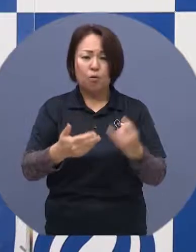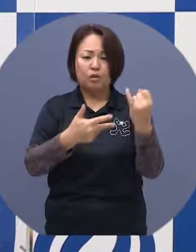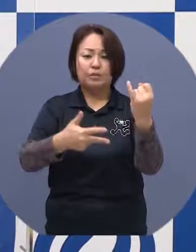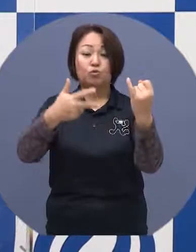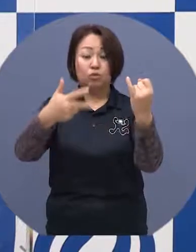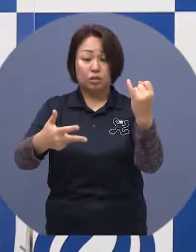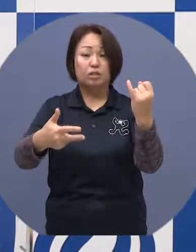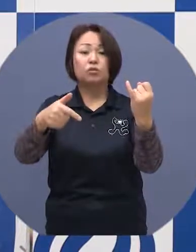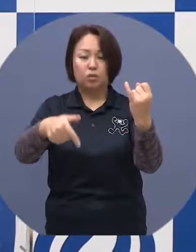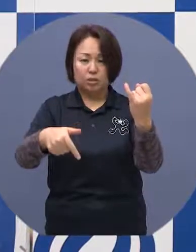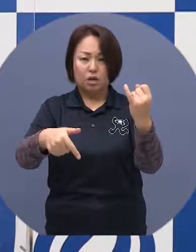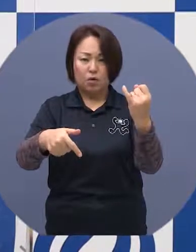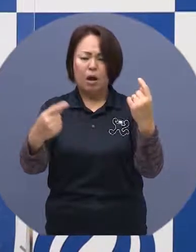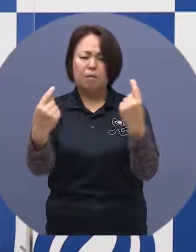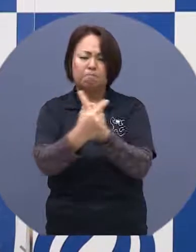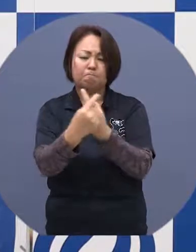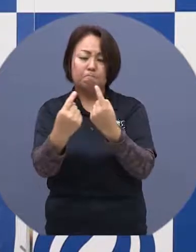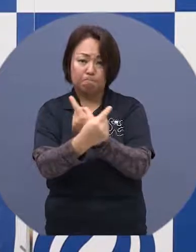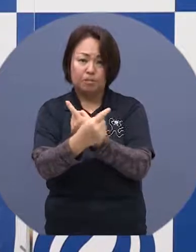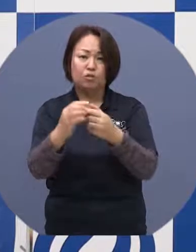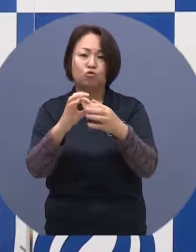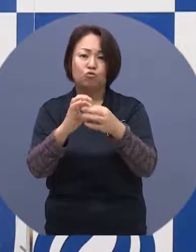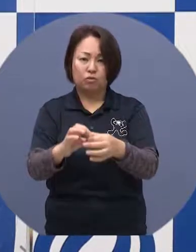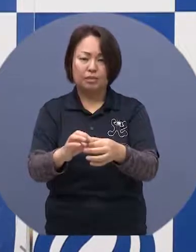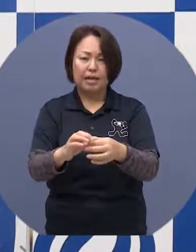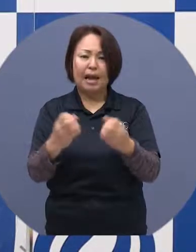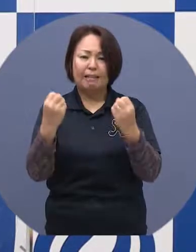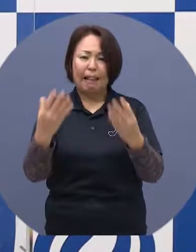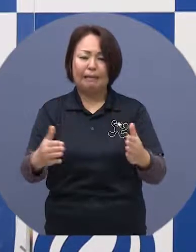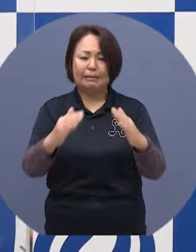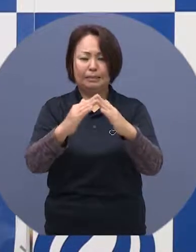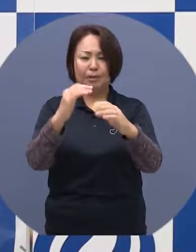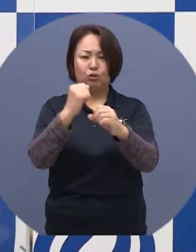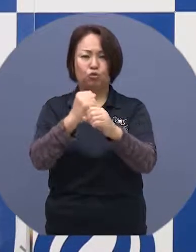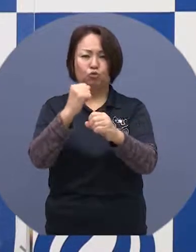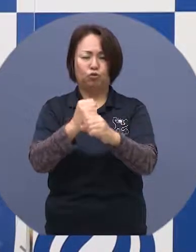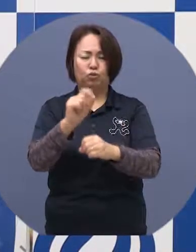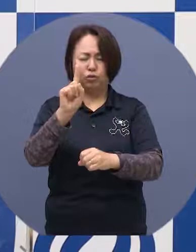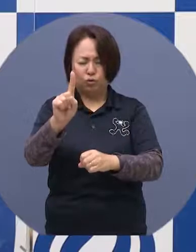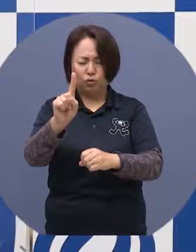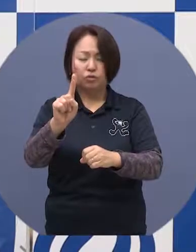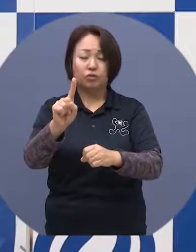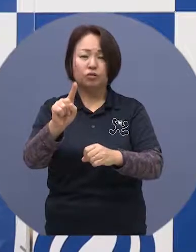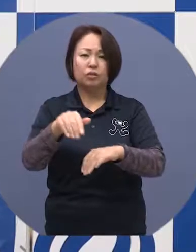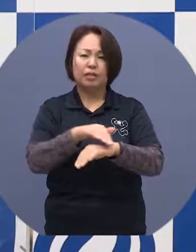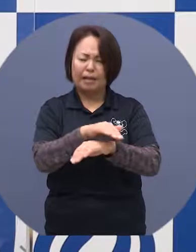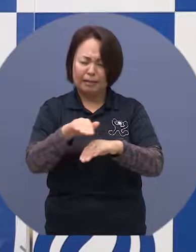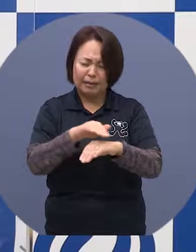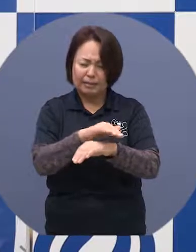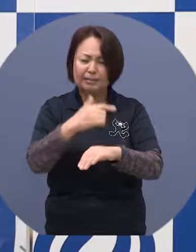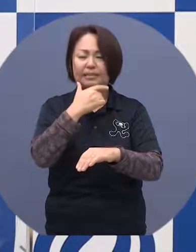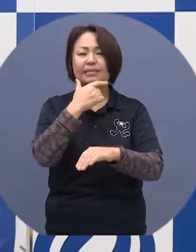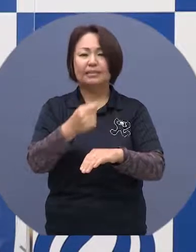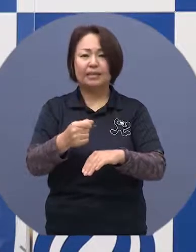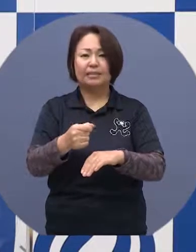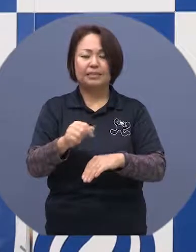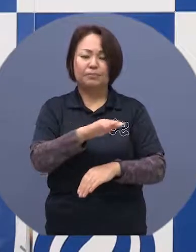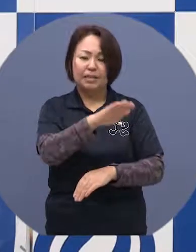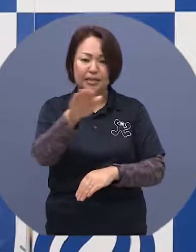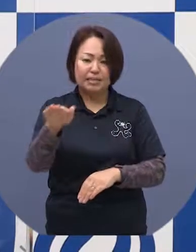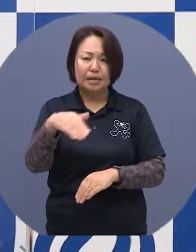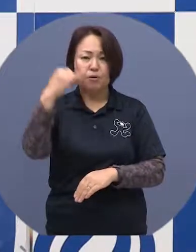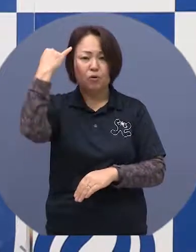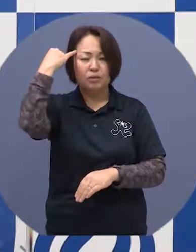を新たなまちづくりの一環というふうに位置づけていけるようにですね市民の皆様の御理解お茶をいただきながら